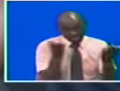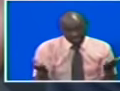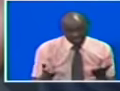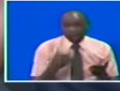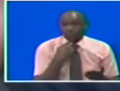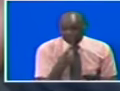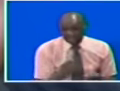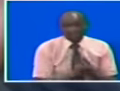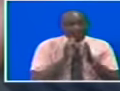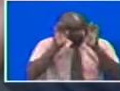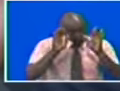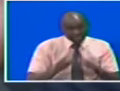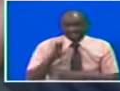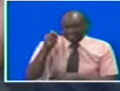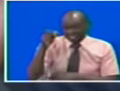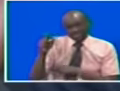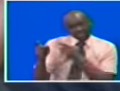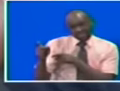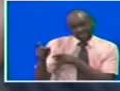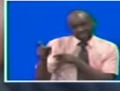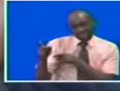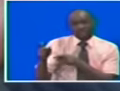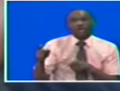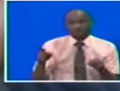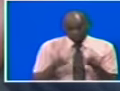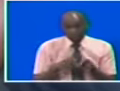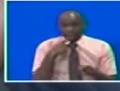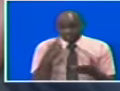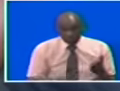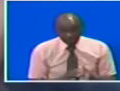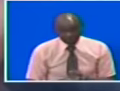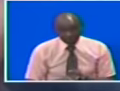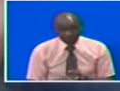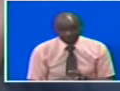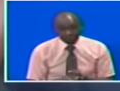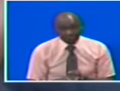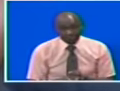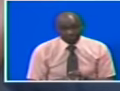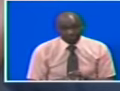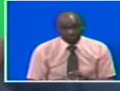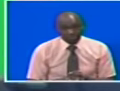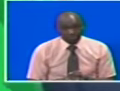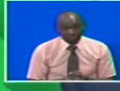ya umuhimu wa muungano wa NASA, na hata sasa tunafanya